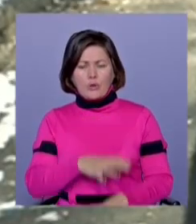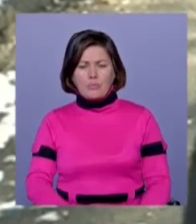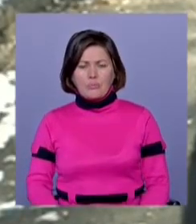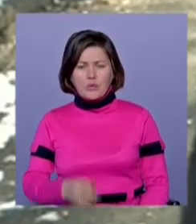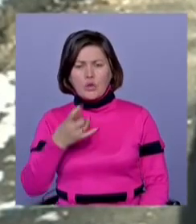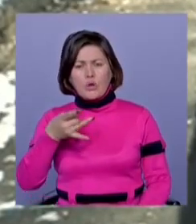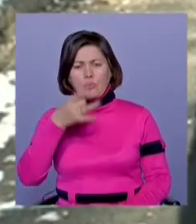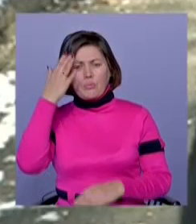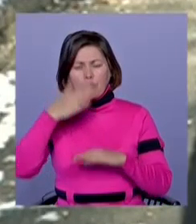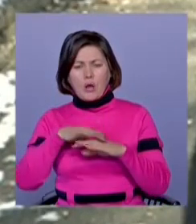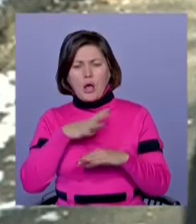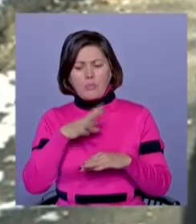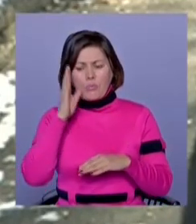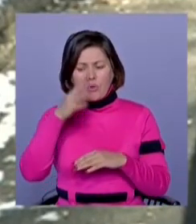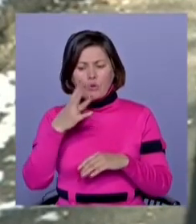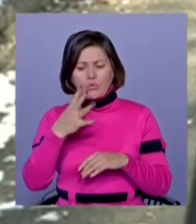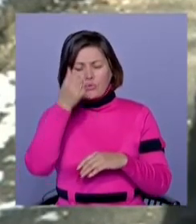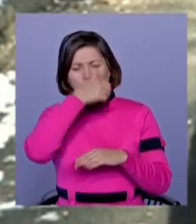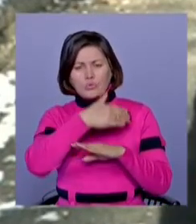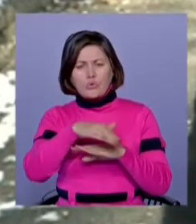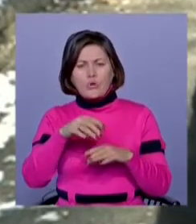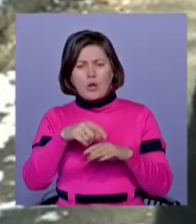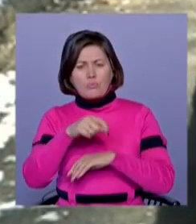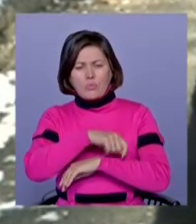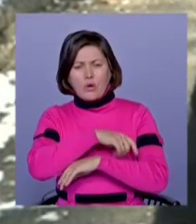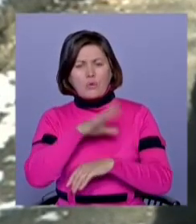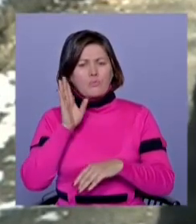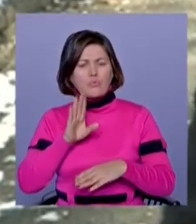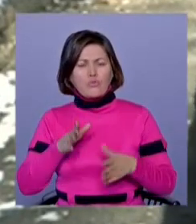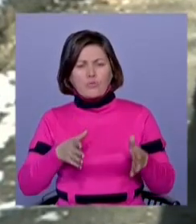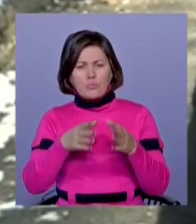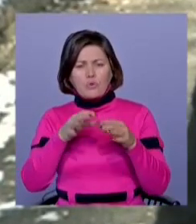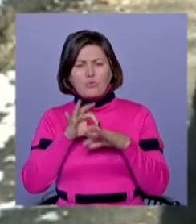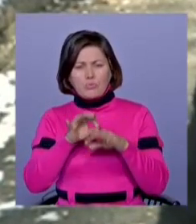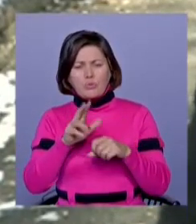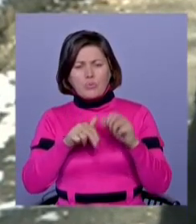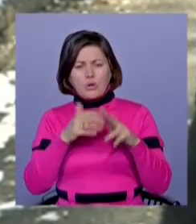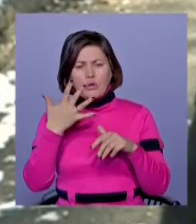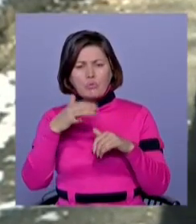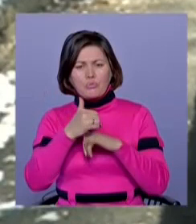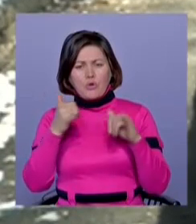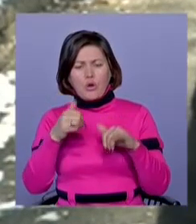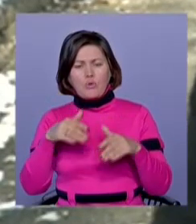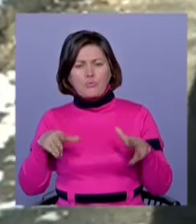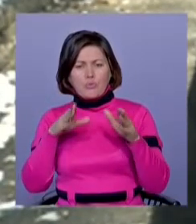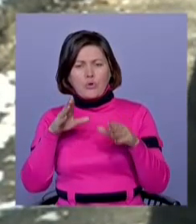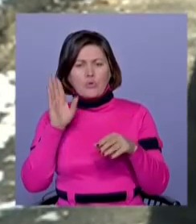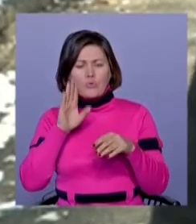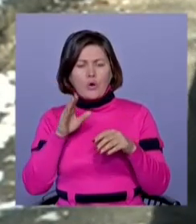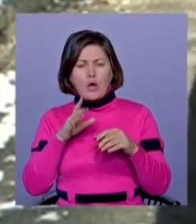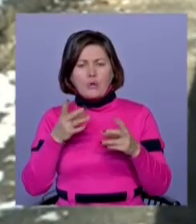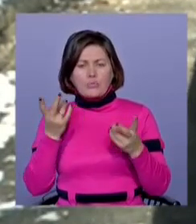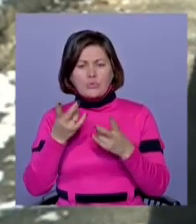аудан әкімдігінің мәліметінше алдағы жылы 4 көшеде 4 шақырма арық жүйесі салынады. Ал жалпы 50-ден аса көше су ағар салуды талап етеді